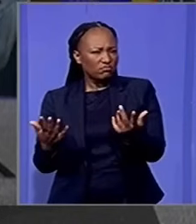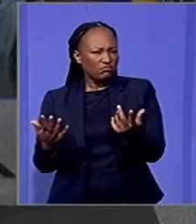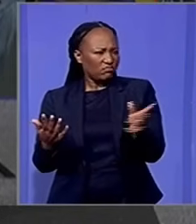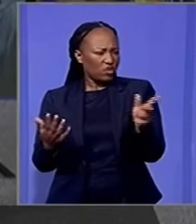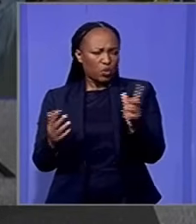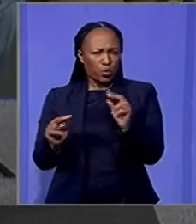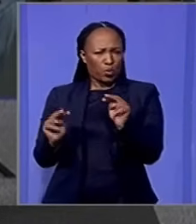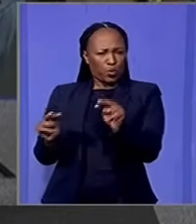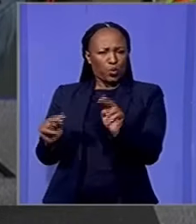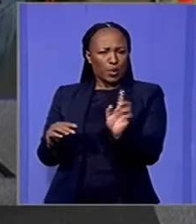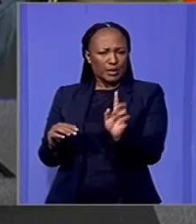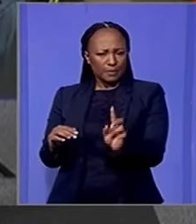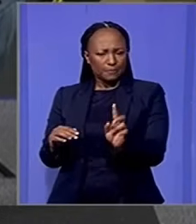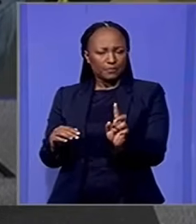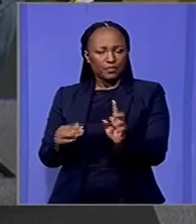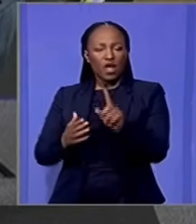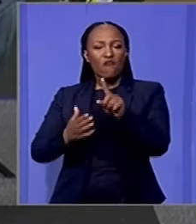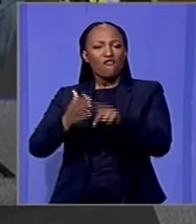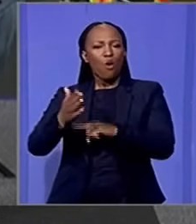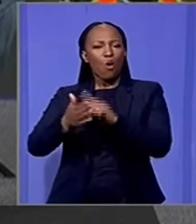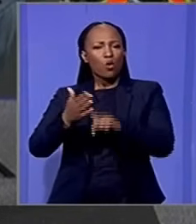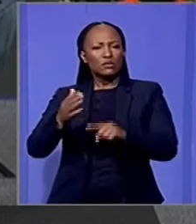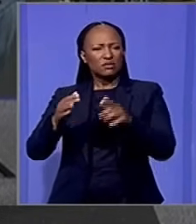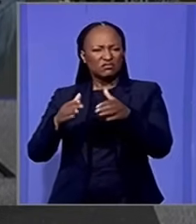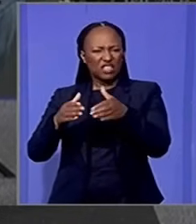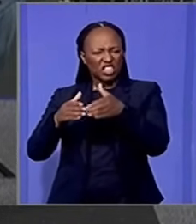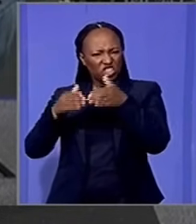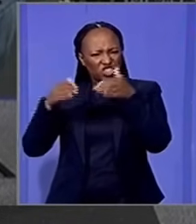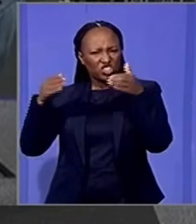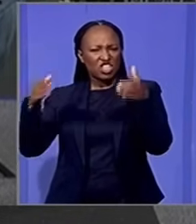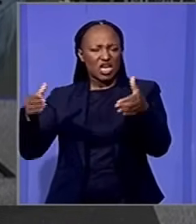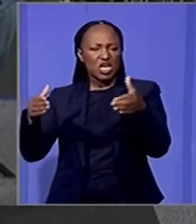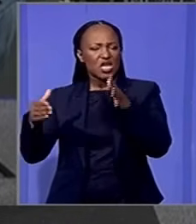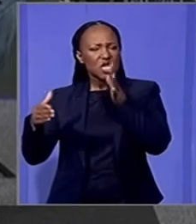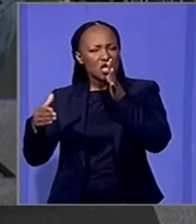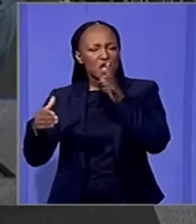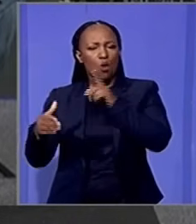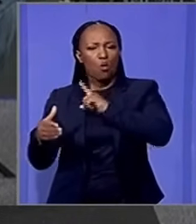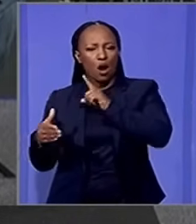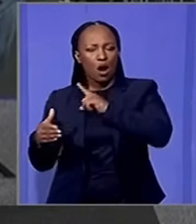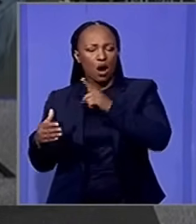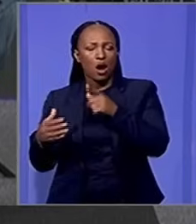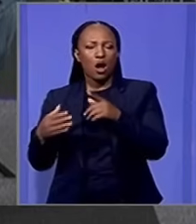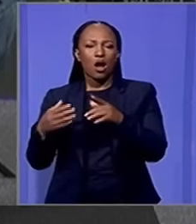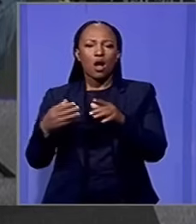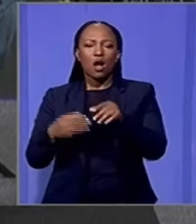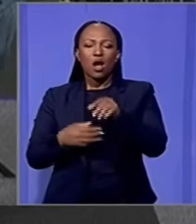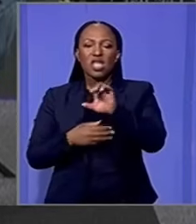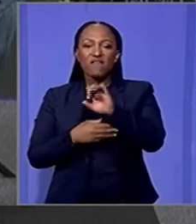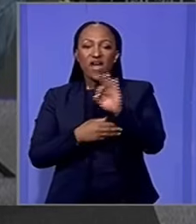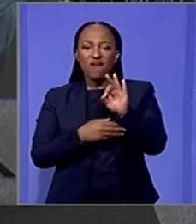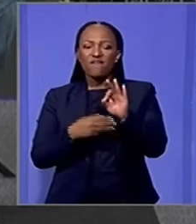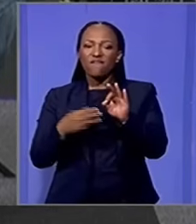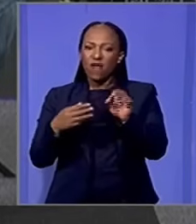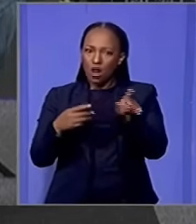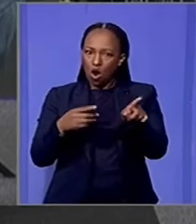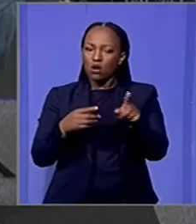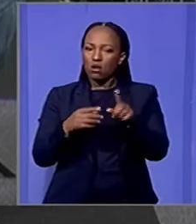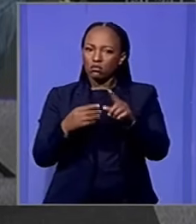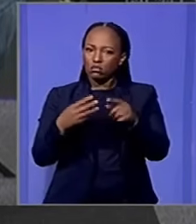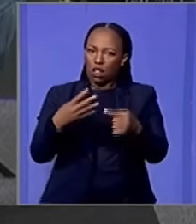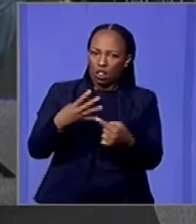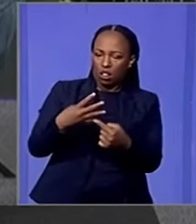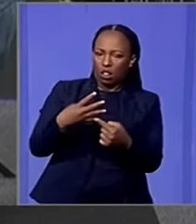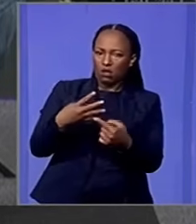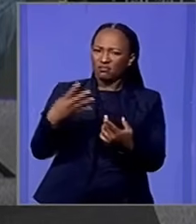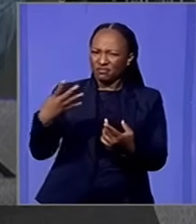o ka re se ba fa diboutu tše dintši ge o lebeletše le EFF Šiwe e ka morago ga yona ke